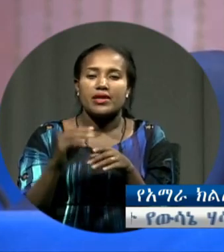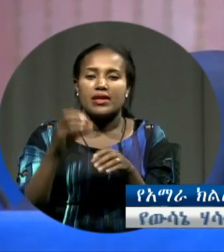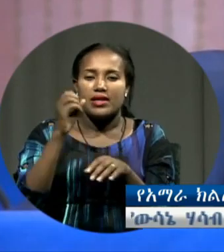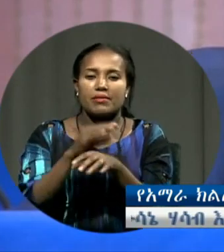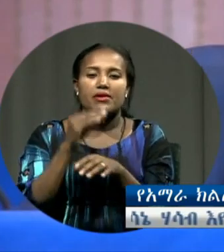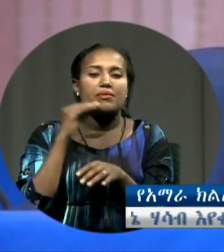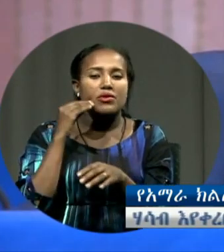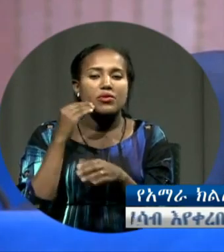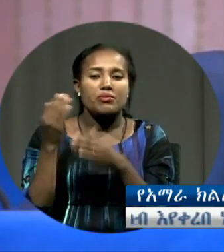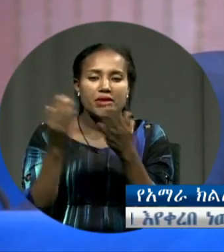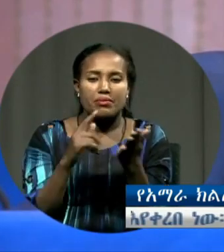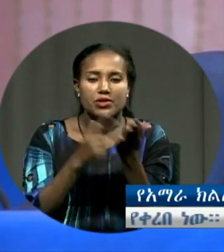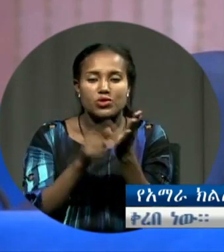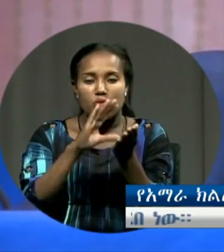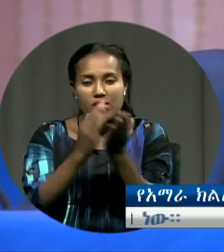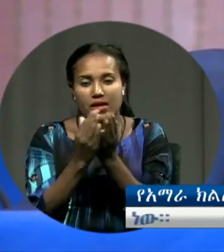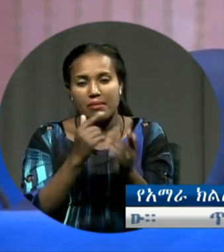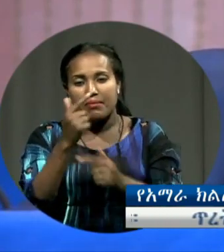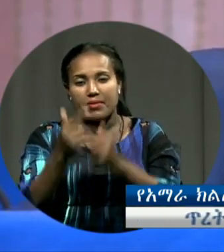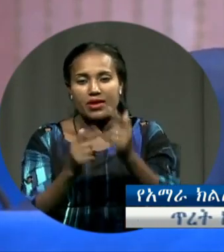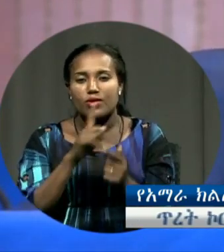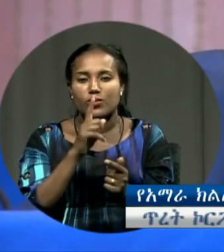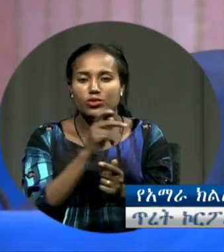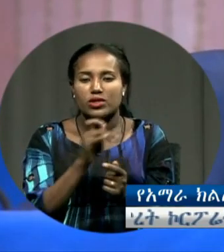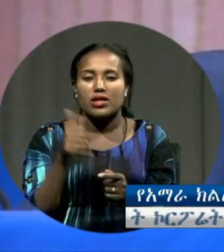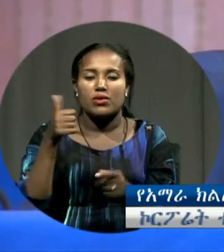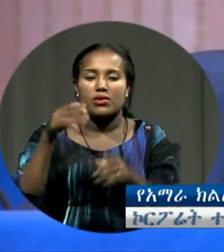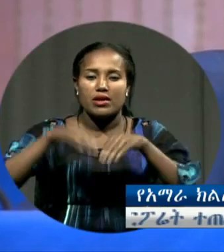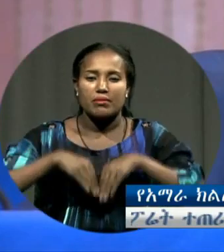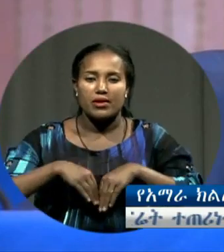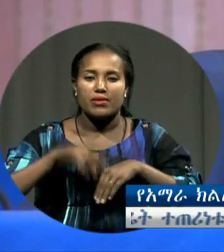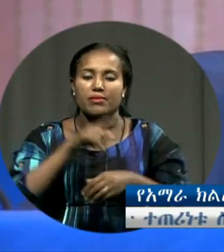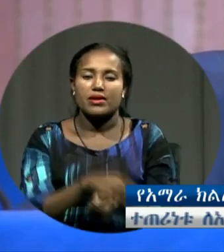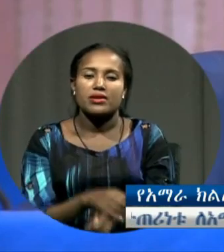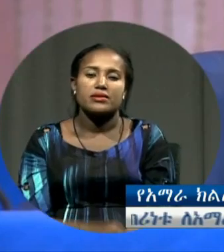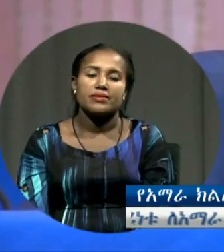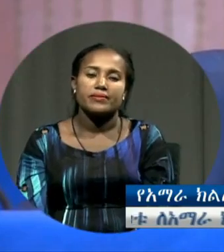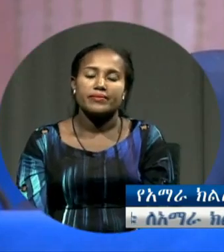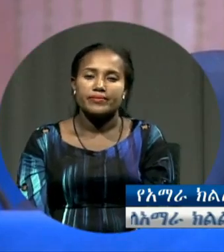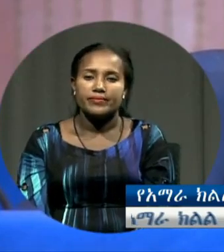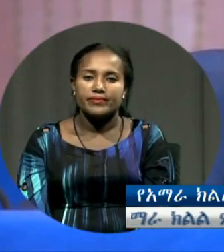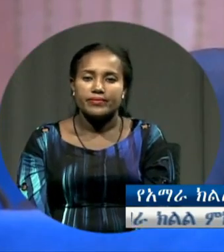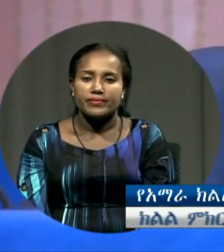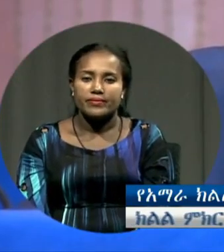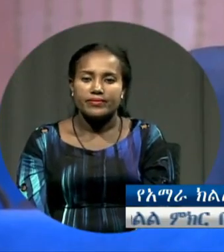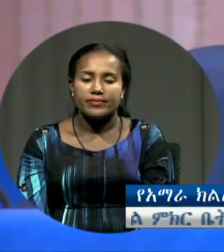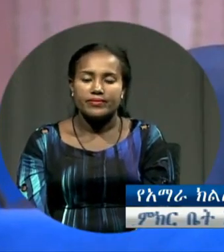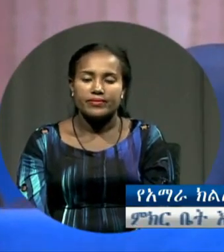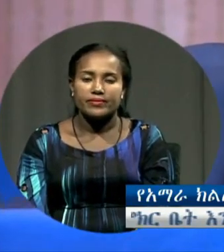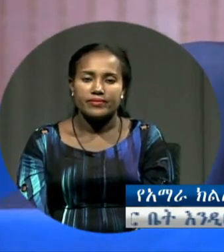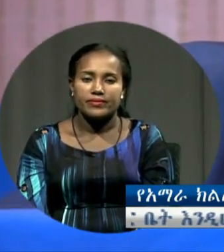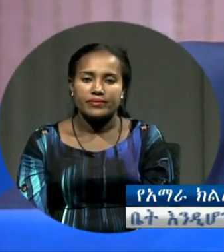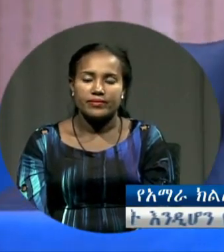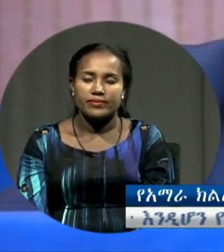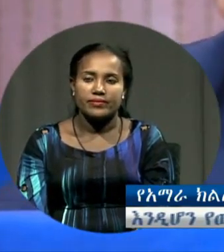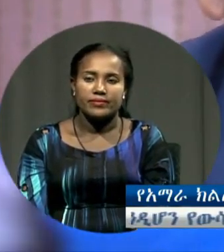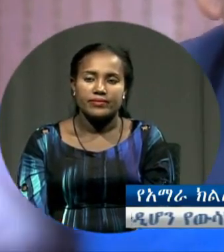ለምክር ቤቱ ቢቀር በዛ መንገድ ቢሄድ ነው እንጂ ሌላው ተቀባይነት ያለው ነው የሚል ሀሳብ ለመስጠት ነው። አመሰግናለሁ።